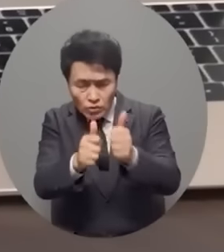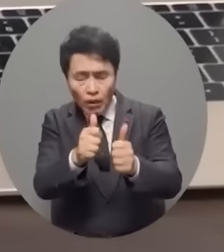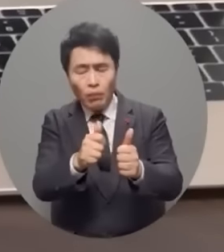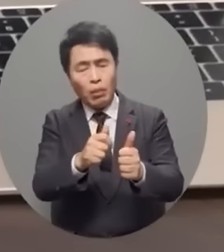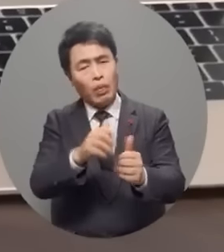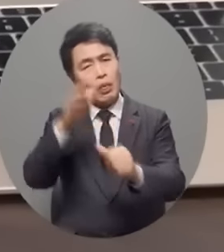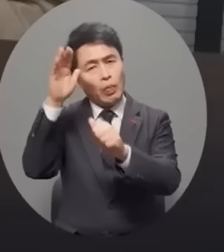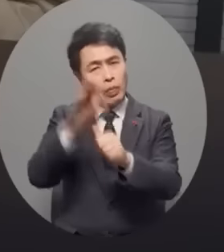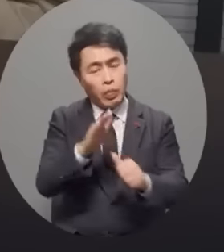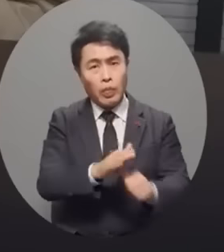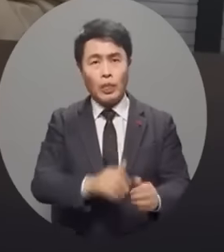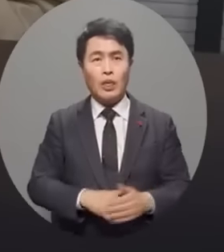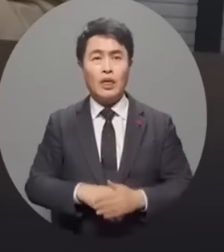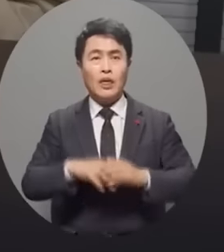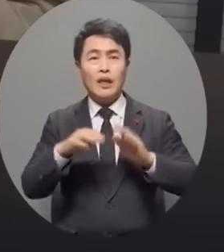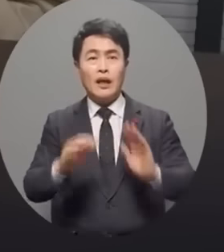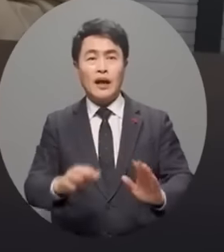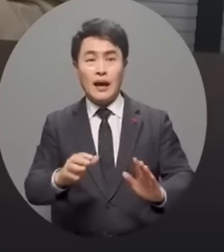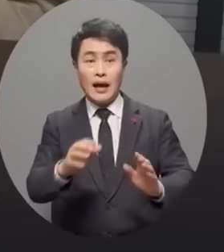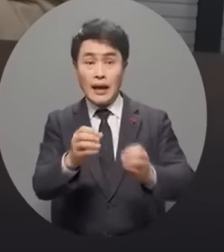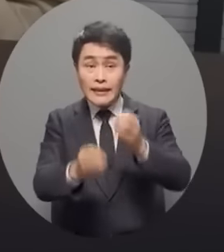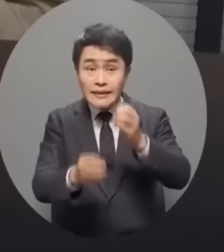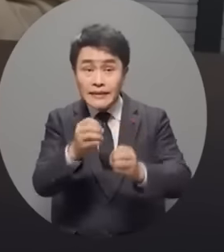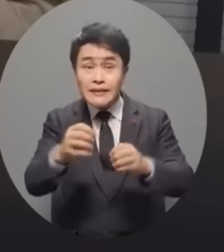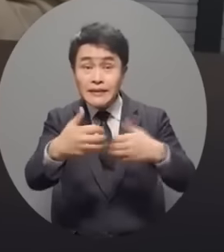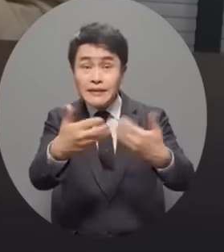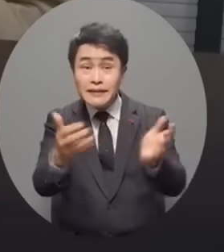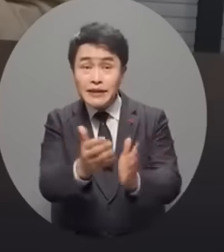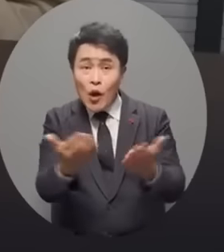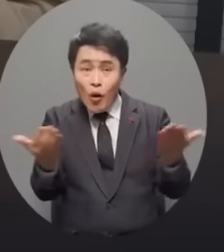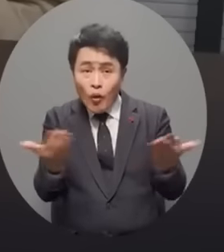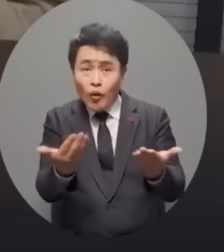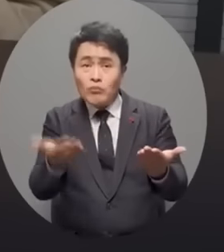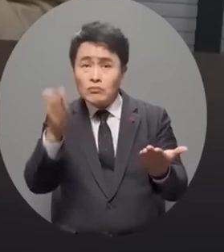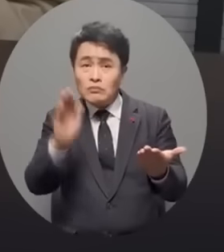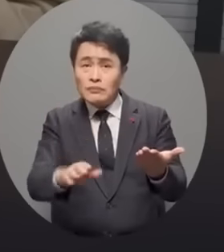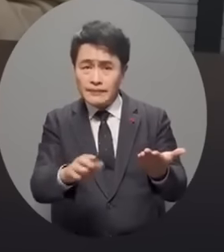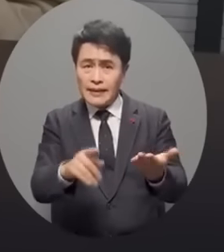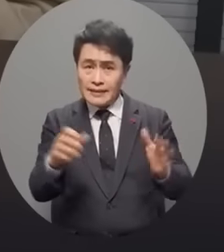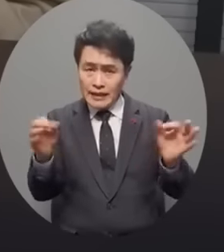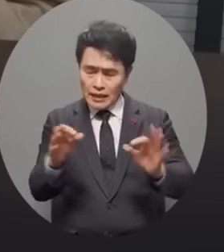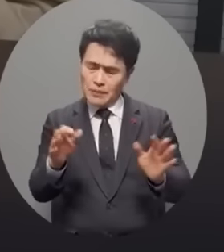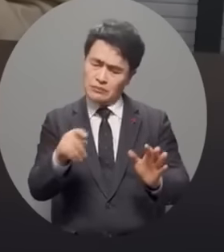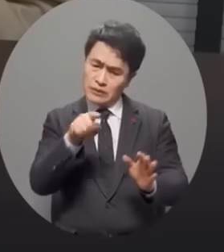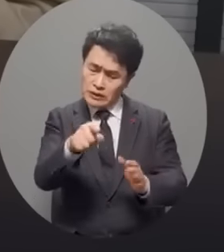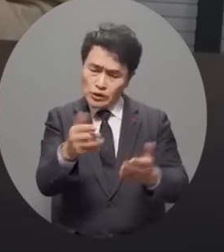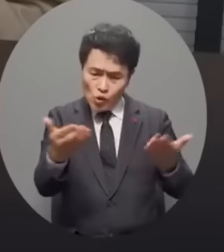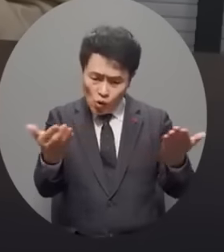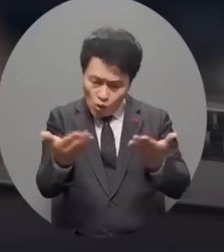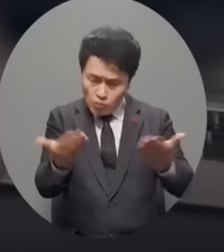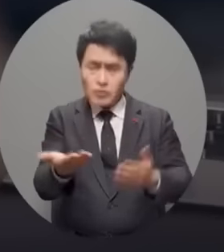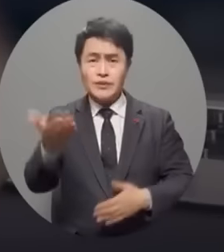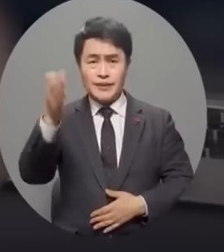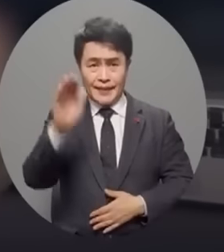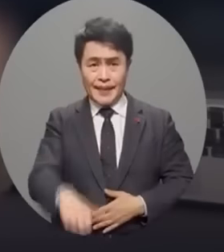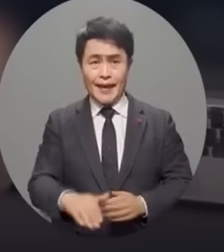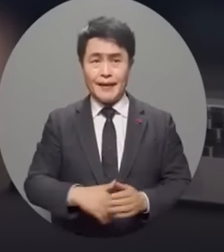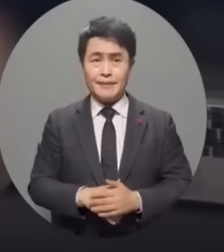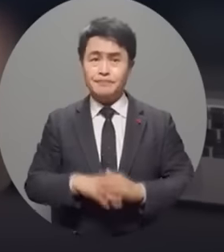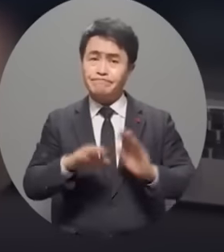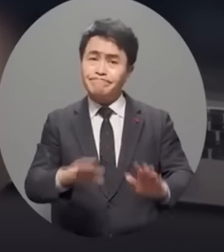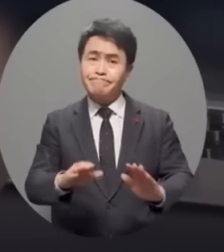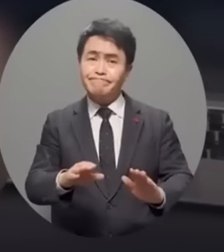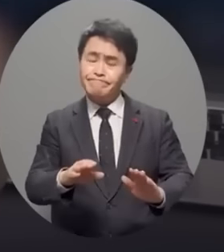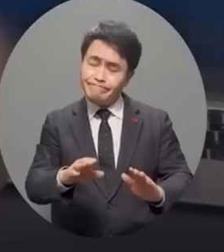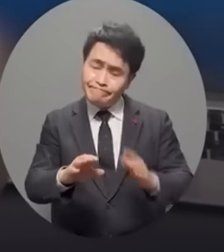없었습니다. 시뮬레이션 업무? 업무인데 잠시만요. 업무인데 그러니까